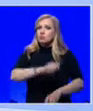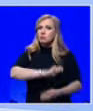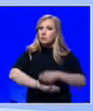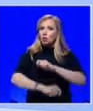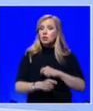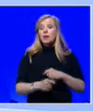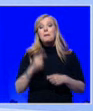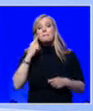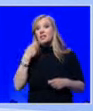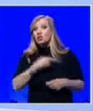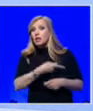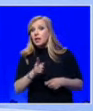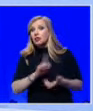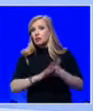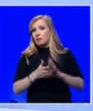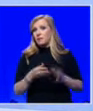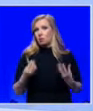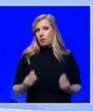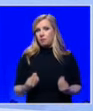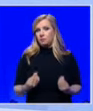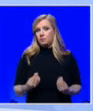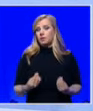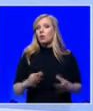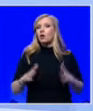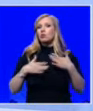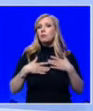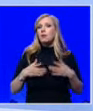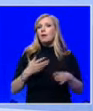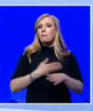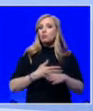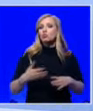добре. Тогава, когато имате и непрекъсната